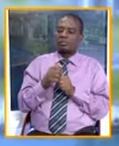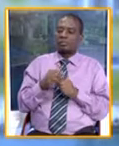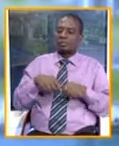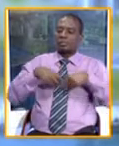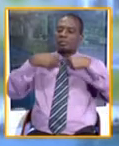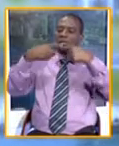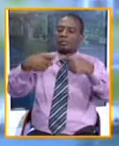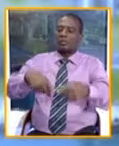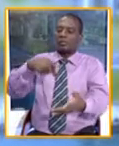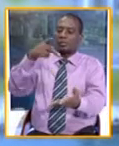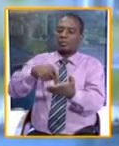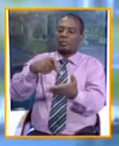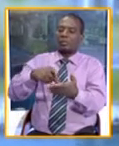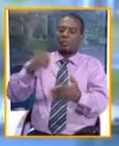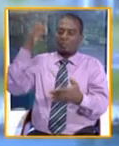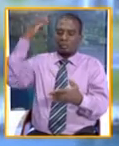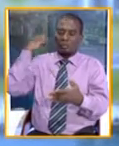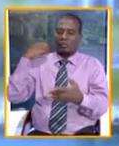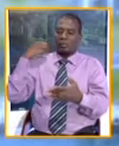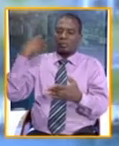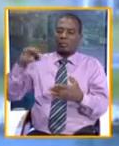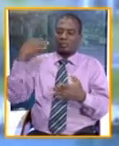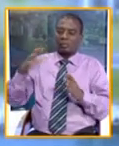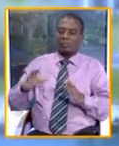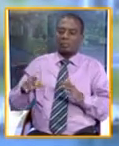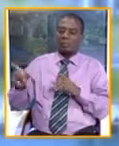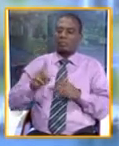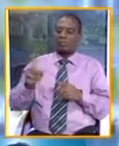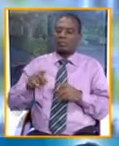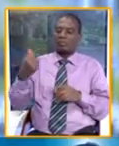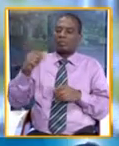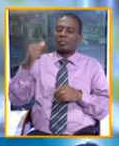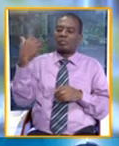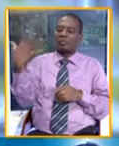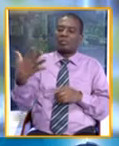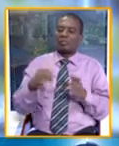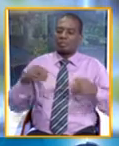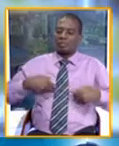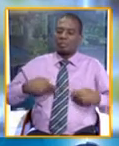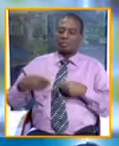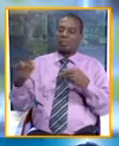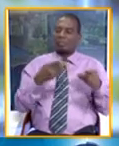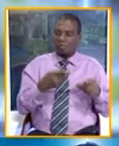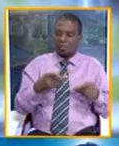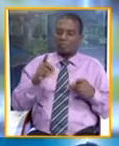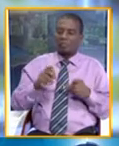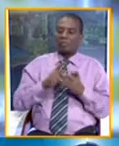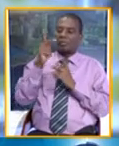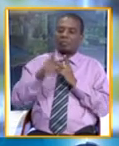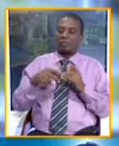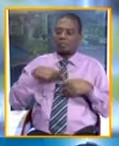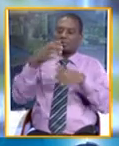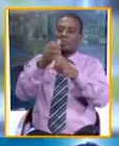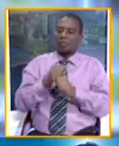Direction Paris, la capitale française, où 15 jeunes porteurs de projets dans le cadre du Fonds spécial Diaspora ont reçu